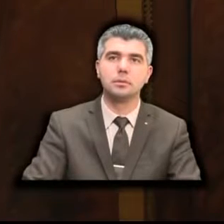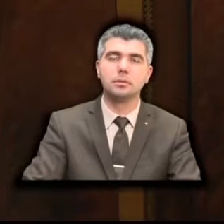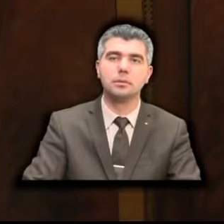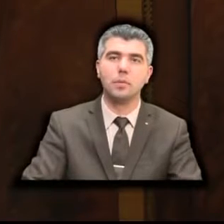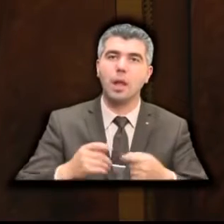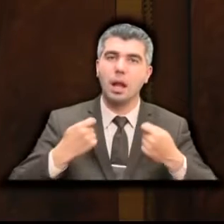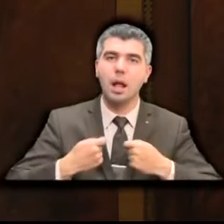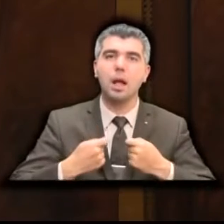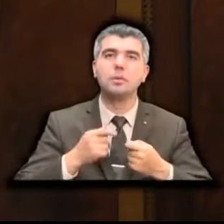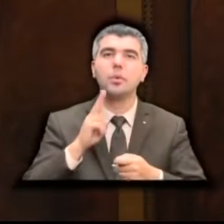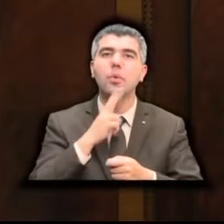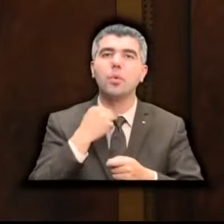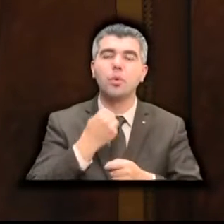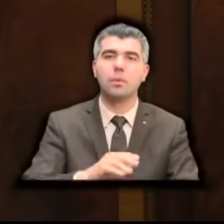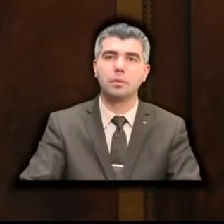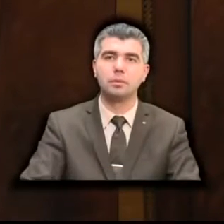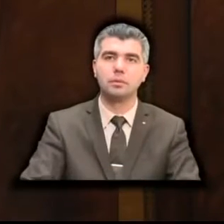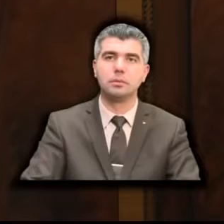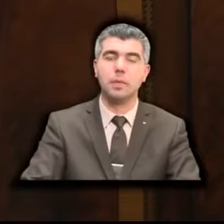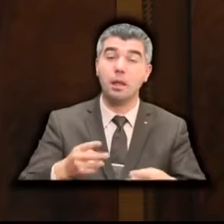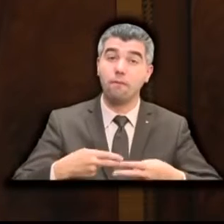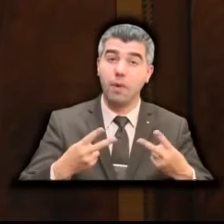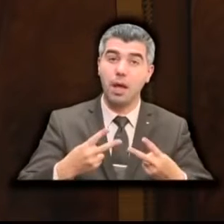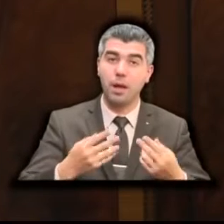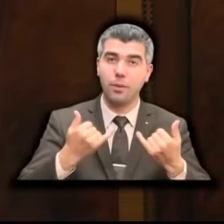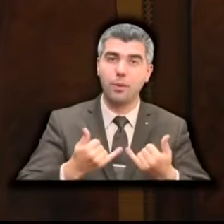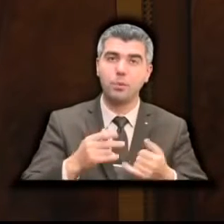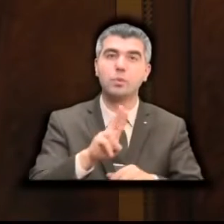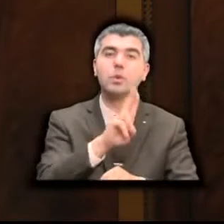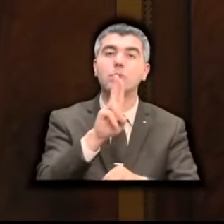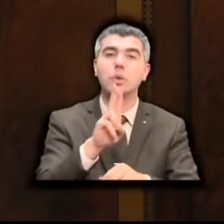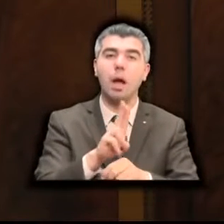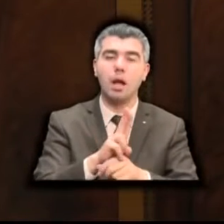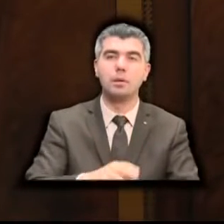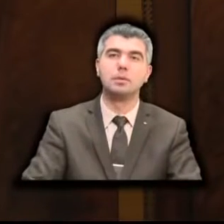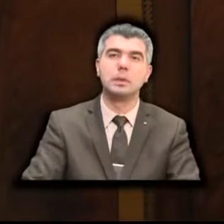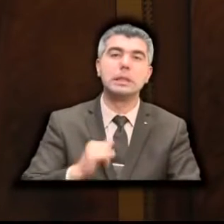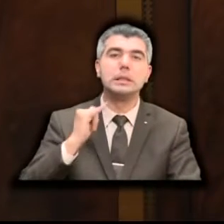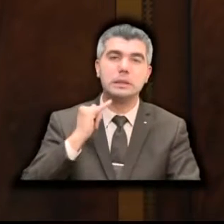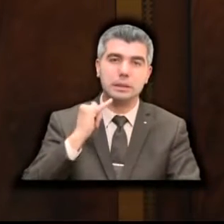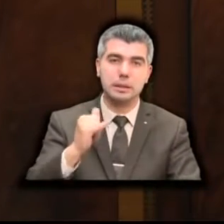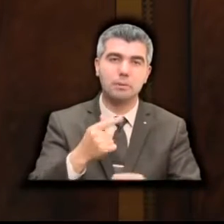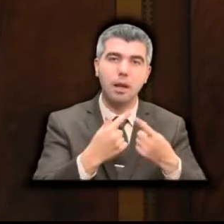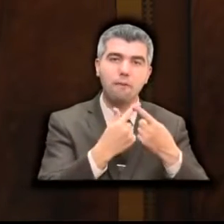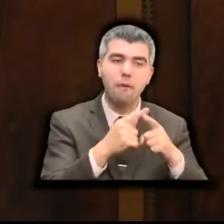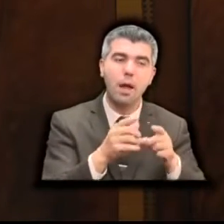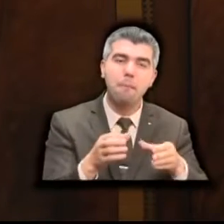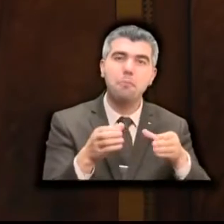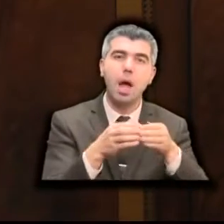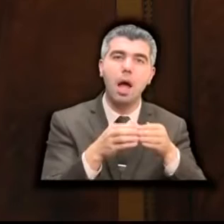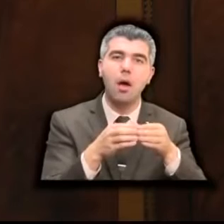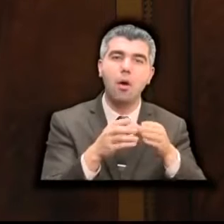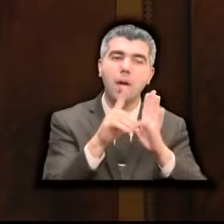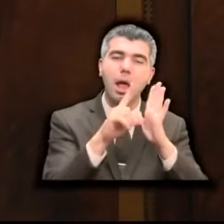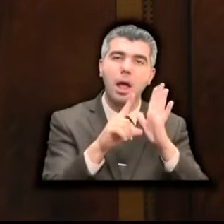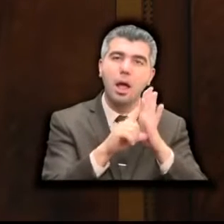السيد رئيس حكومة المحترم، إن طرحنا سيد رئيس الحكومة لهذا السؤال نابع من حرصنا المشترك على تنزيل مقتضيات الدستور،